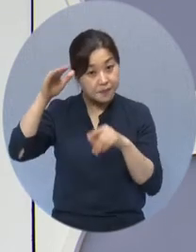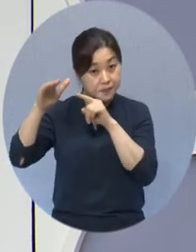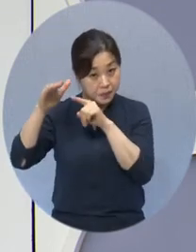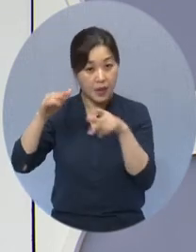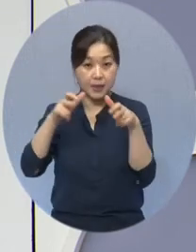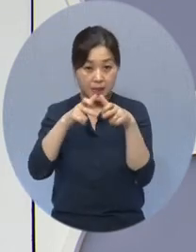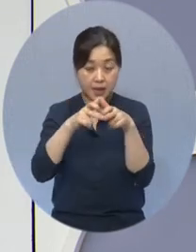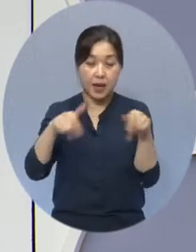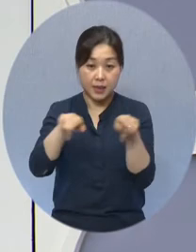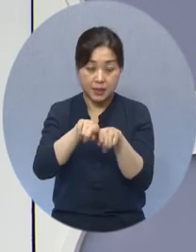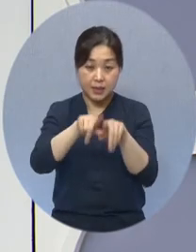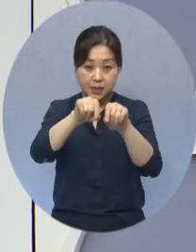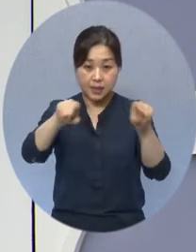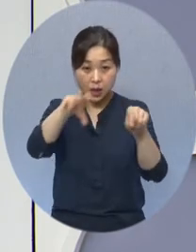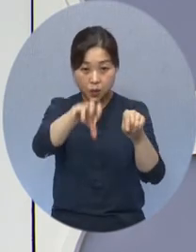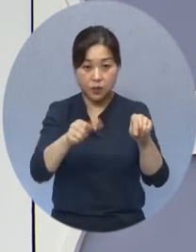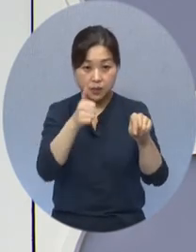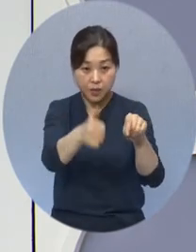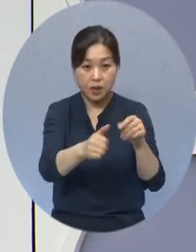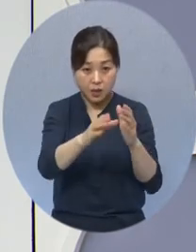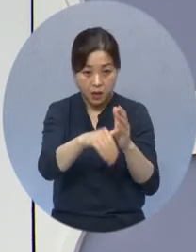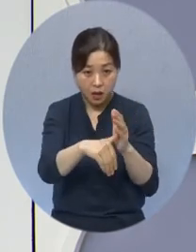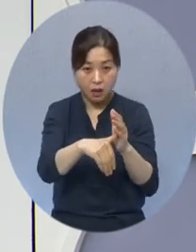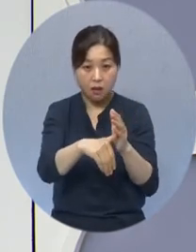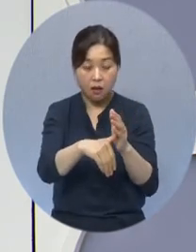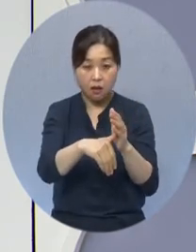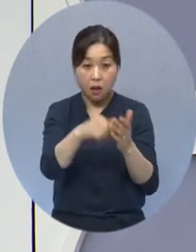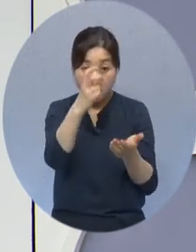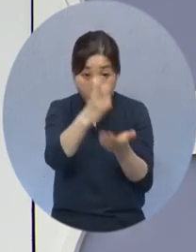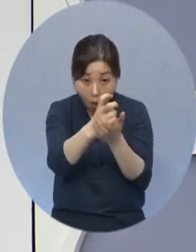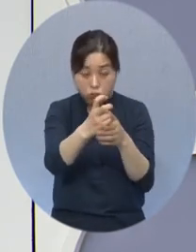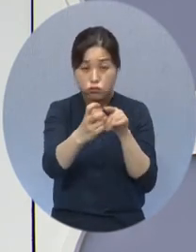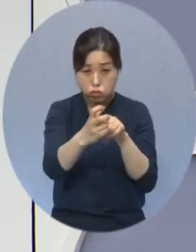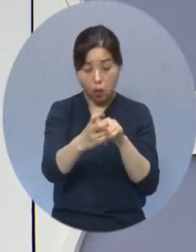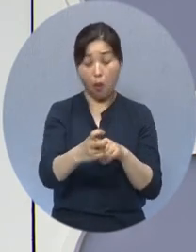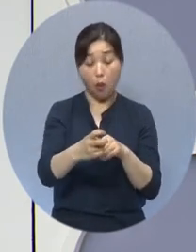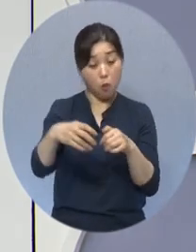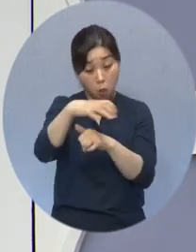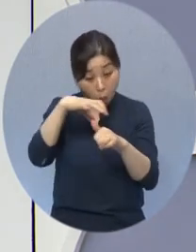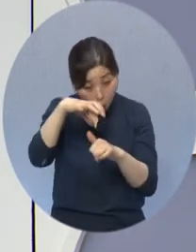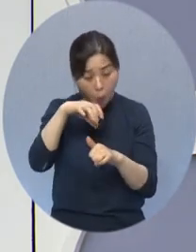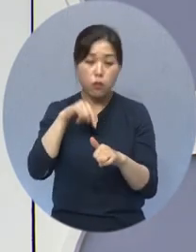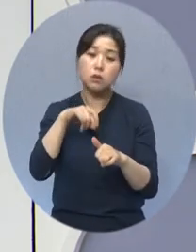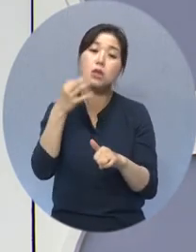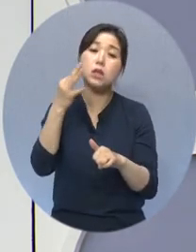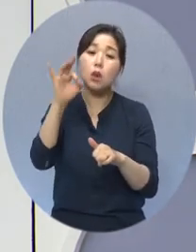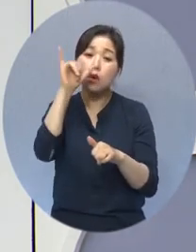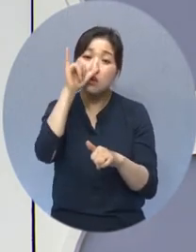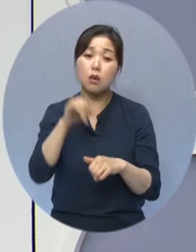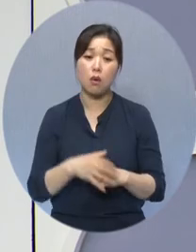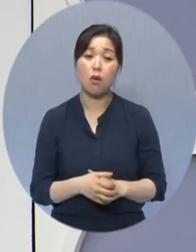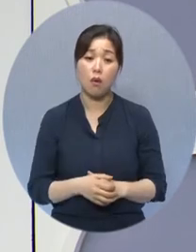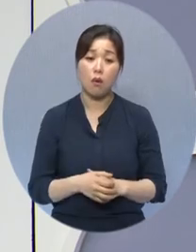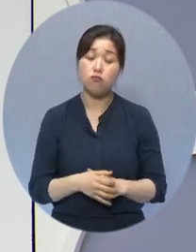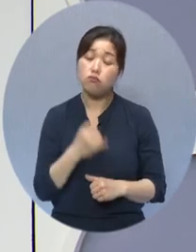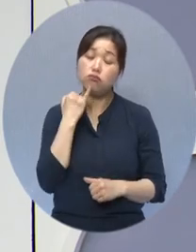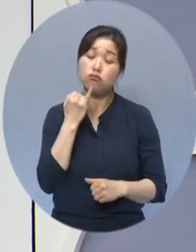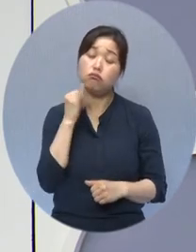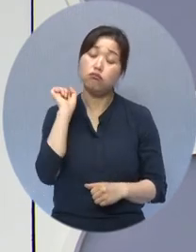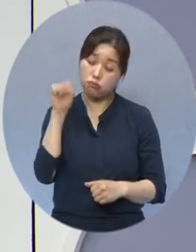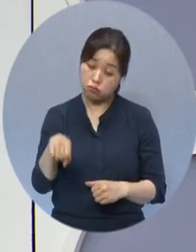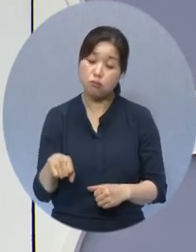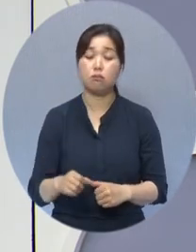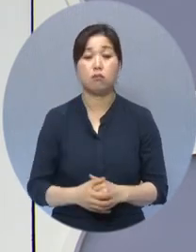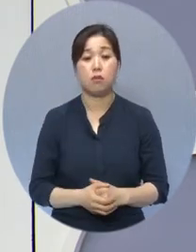장애인과 함께 식당을 가면 그거는 법적 보호를 받을 수 있도록 돼 있거든요. 그렇죠. 당연히 뭐 허용이 돼야 되고. 맞습니다.